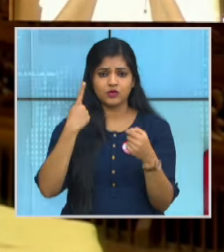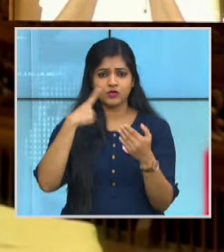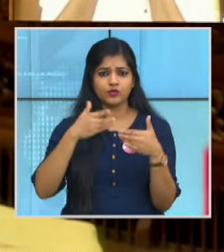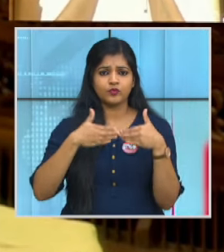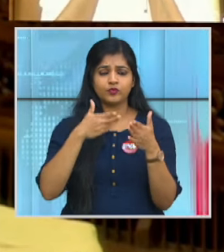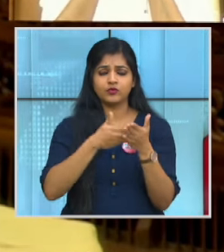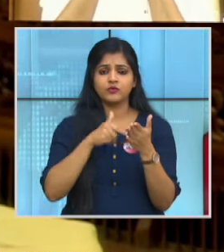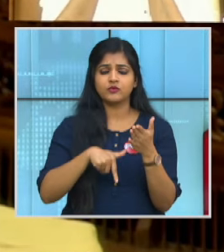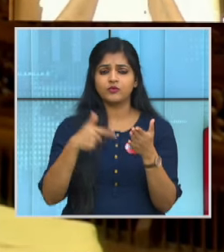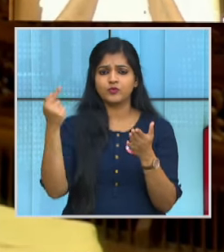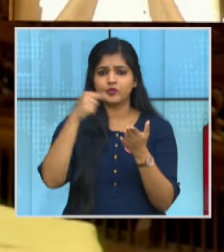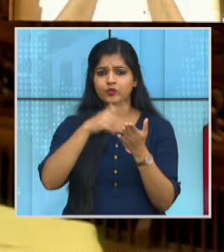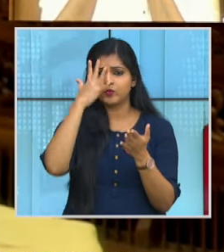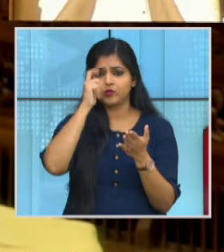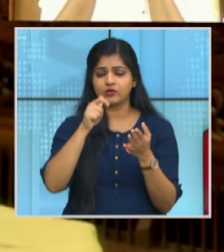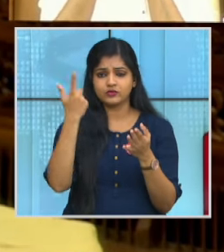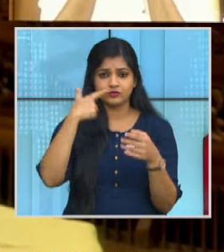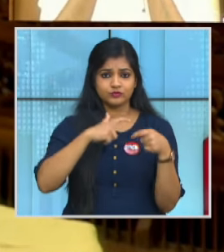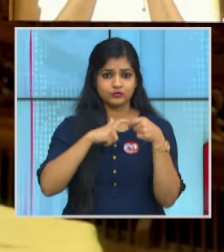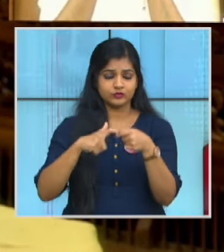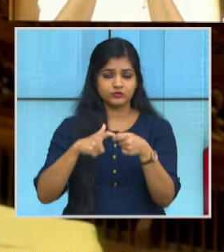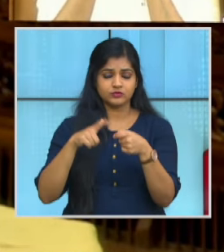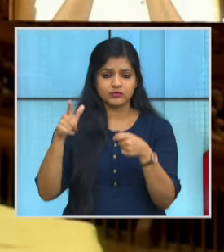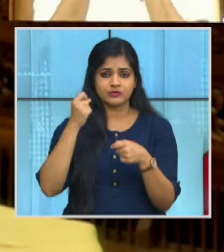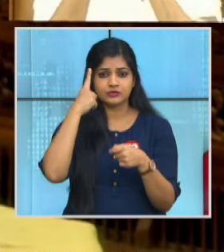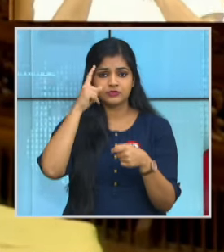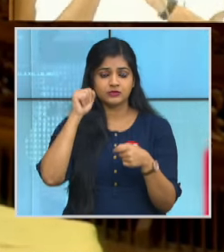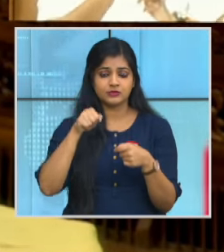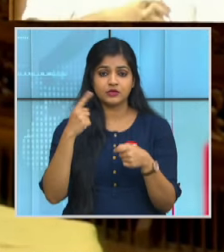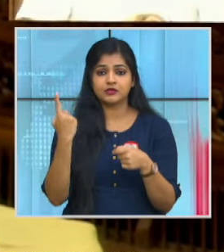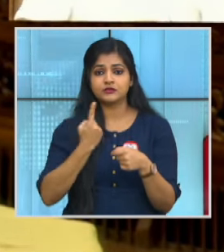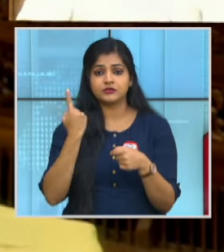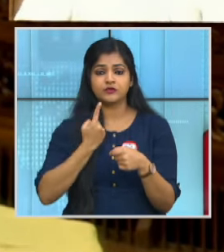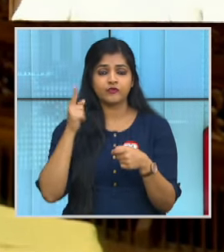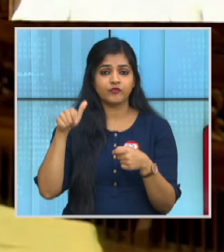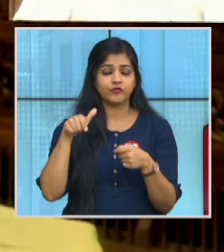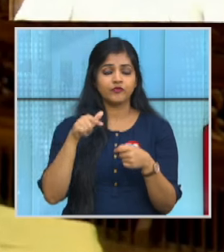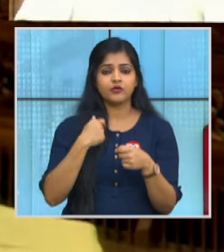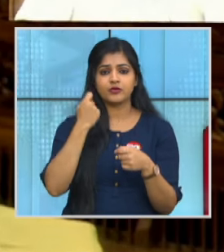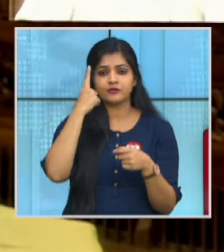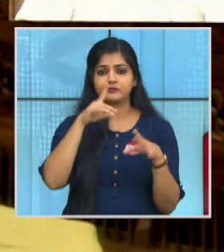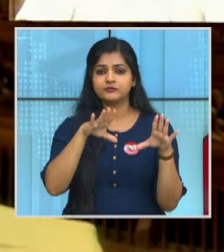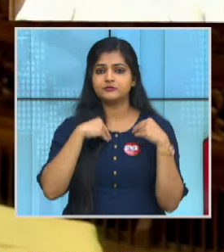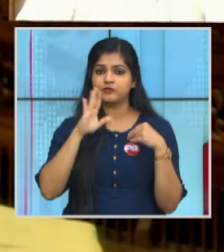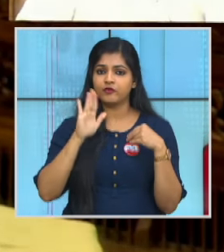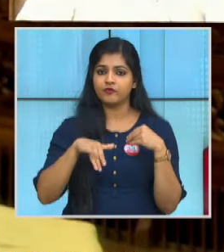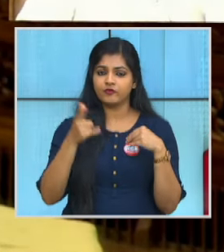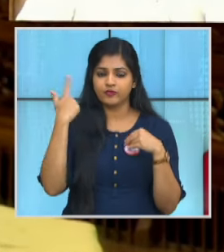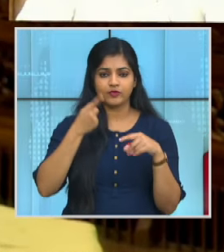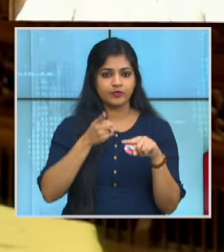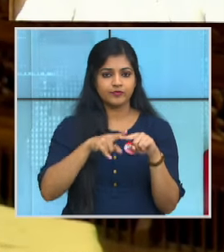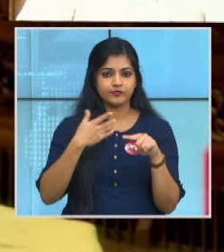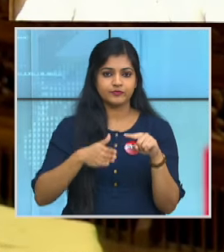കണ്ടപ്പോൾ ഒടുവിൽ അവർക്ക് തന്നെ അത് അംഗീകരിക്കേണ്ടി വന്നു എന്നതാണ് വസ്തുത.